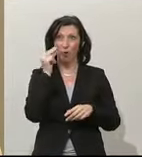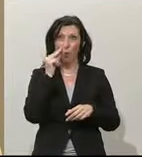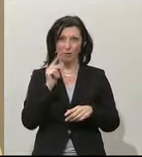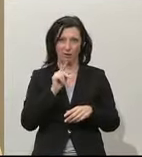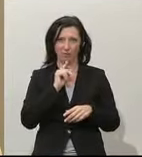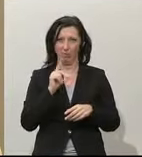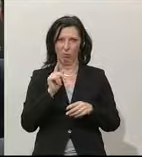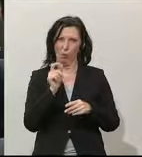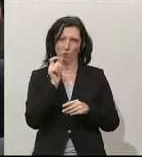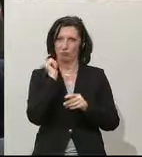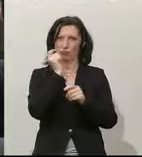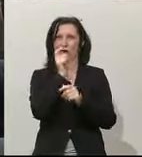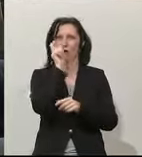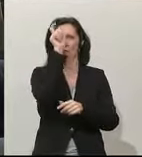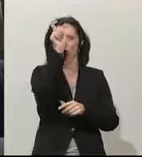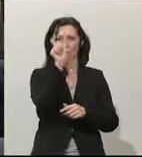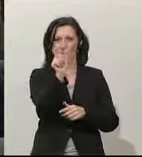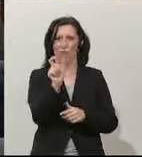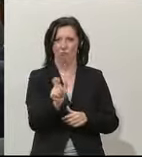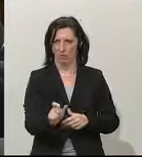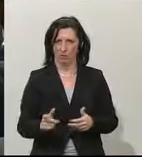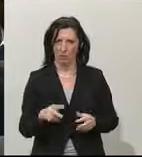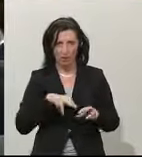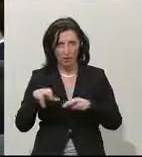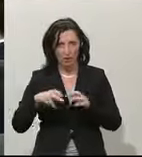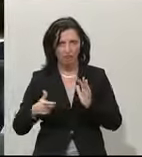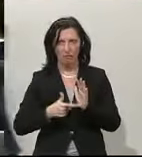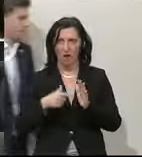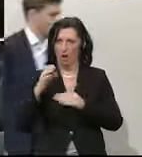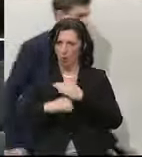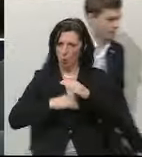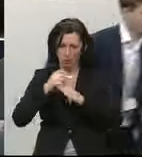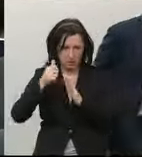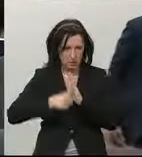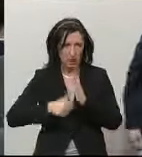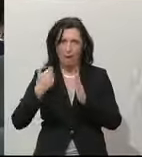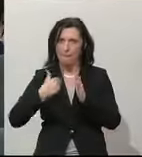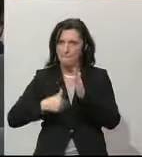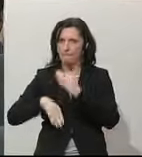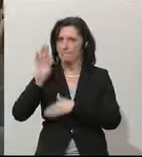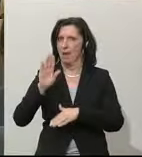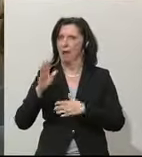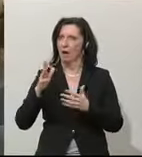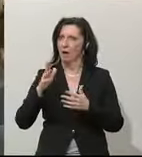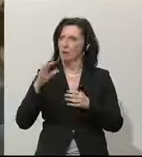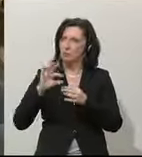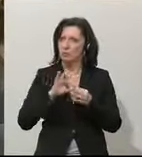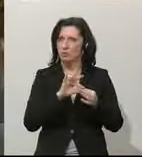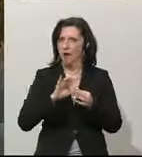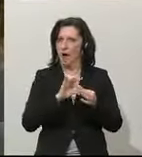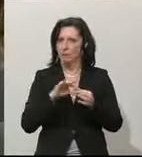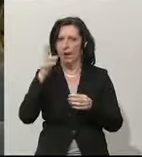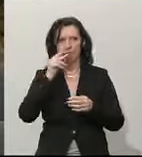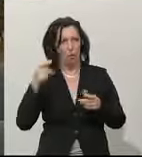Überschriften. So fordert die Regierung höhere ökologische Standards bei der Vergabe von Wohnbauförderungsmitteln durch